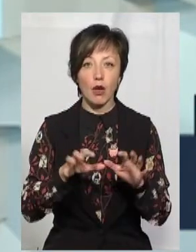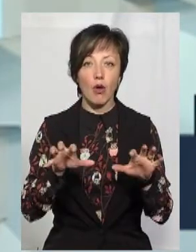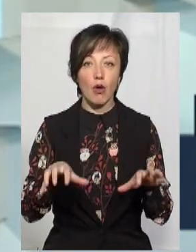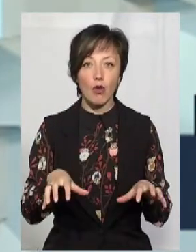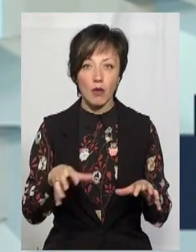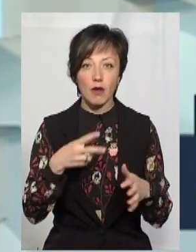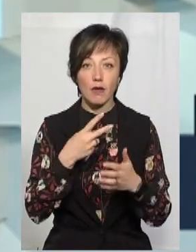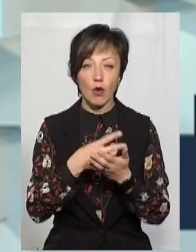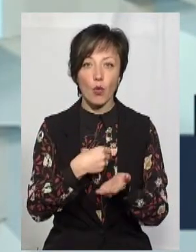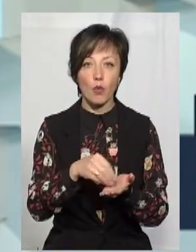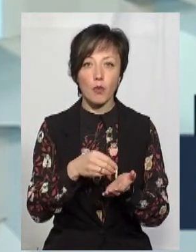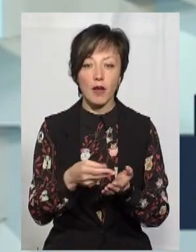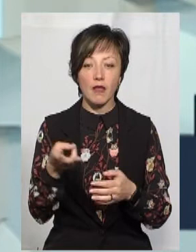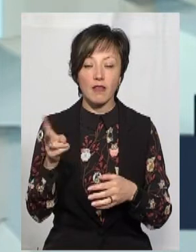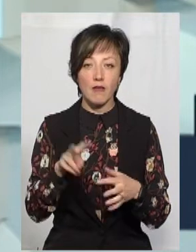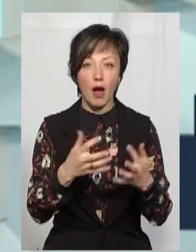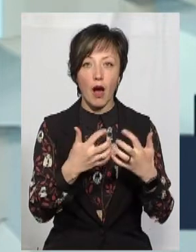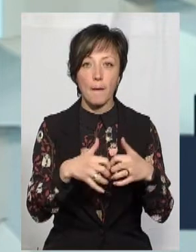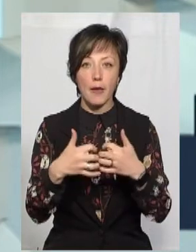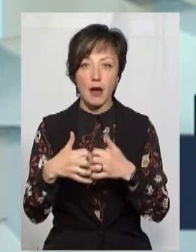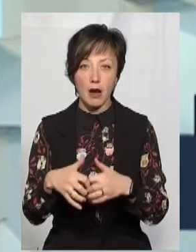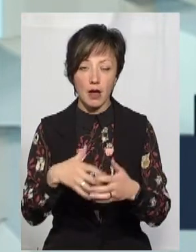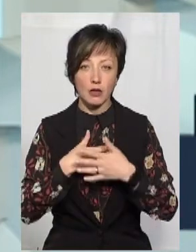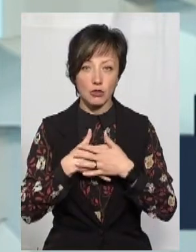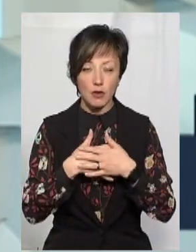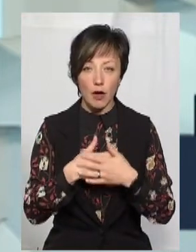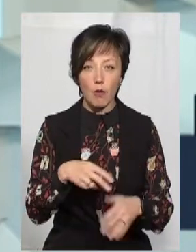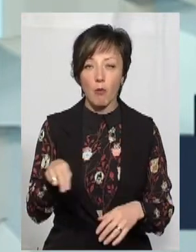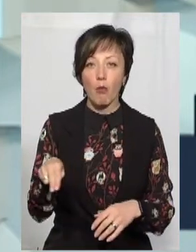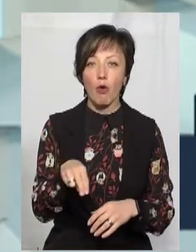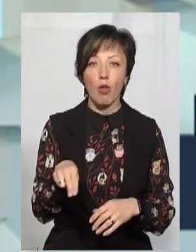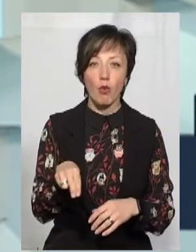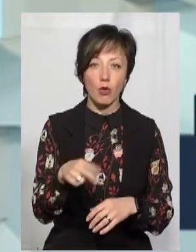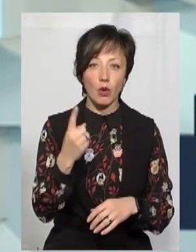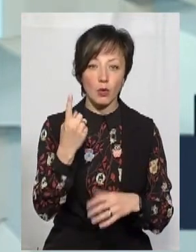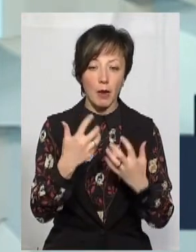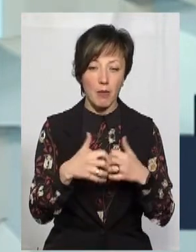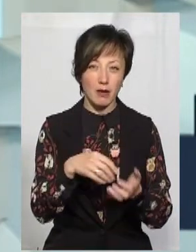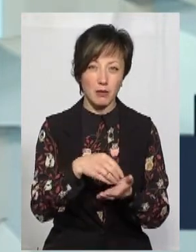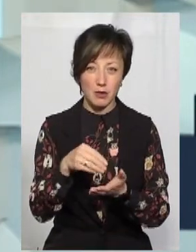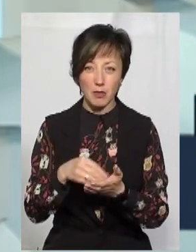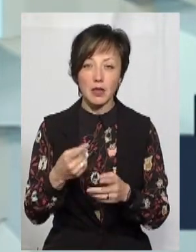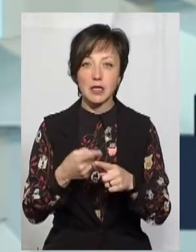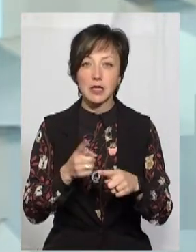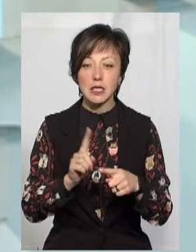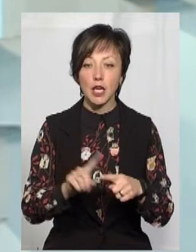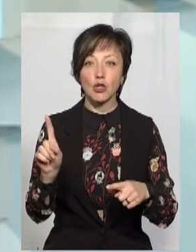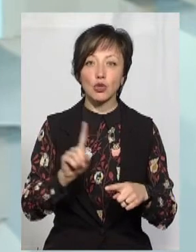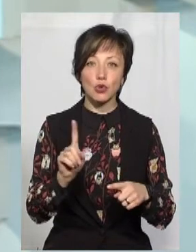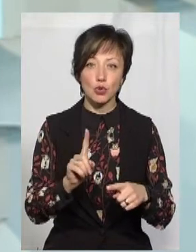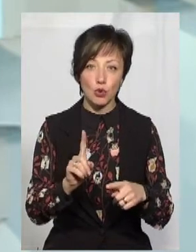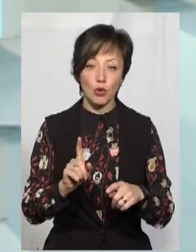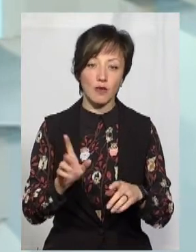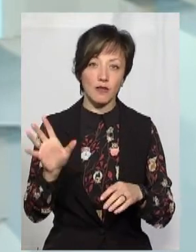купівлю 2 апаратів ШВЛ, купили 2 автомобілі санітарних, в Полонному один там апарат передали і так далі. Тобто це те, що передається